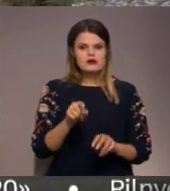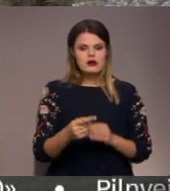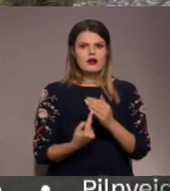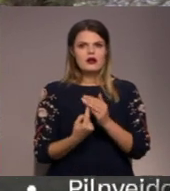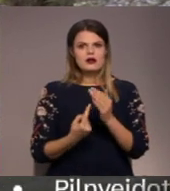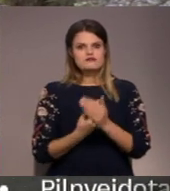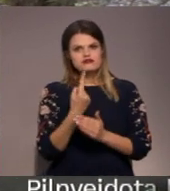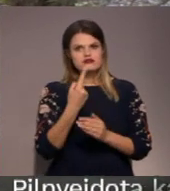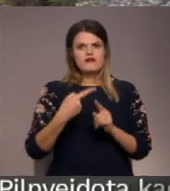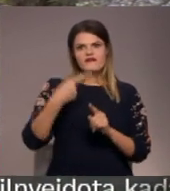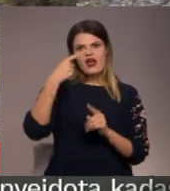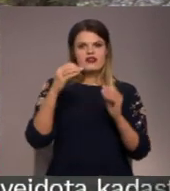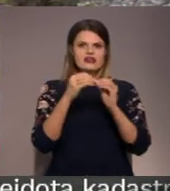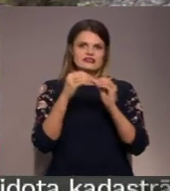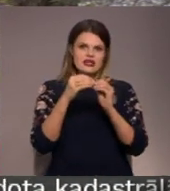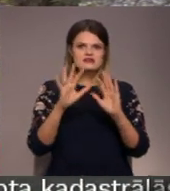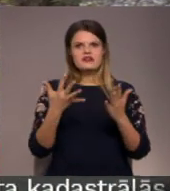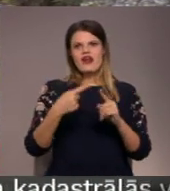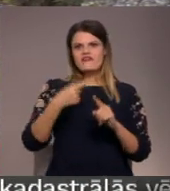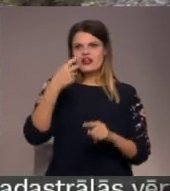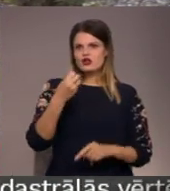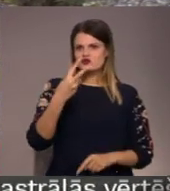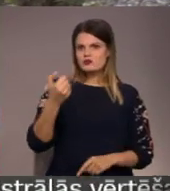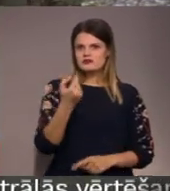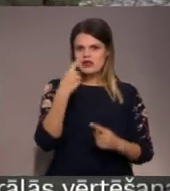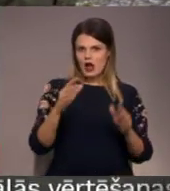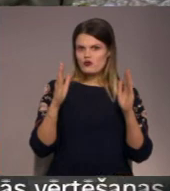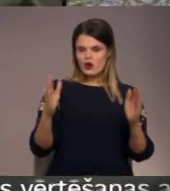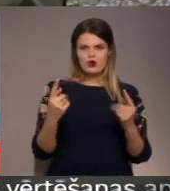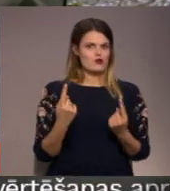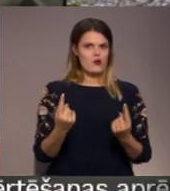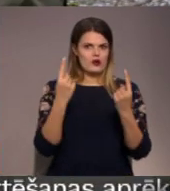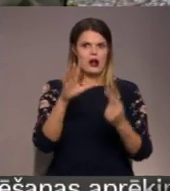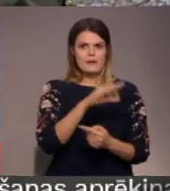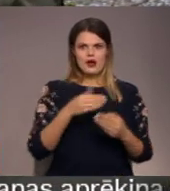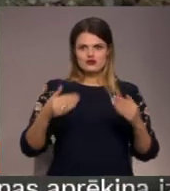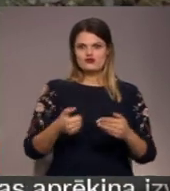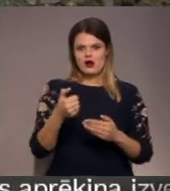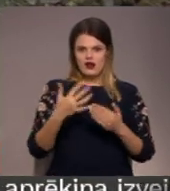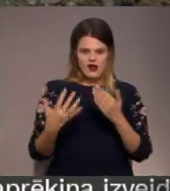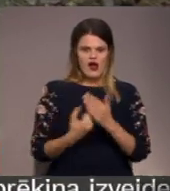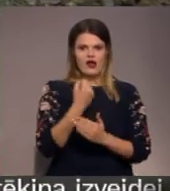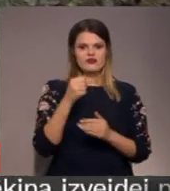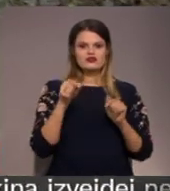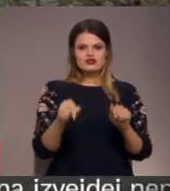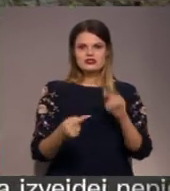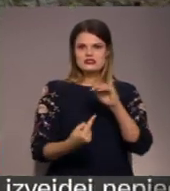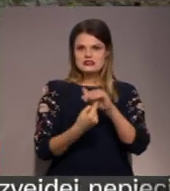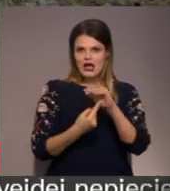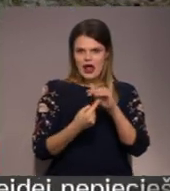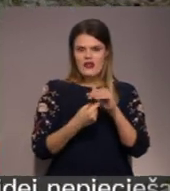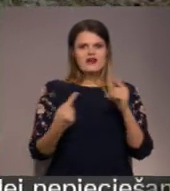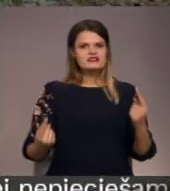pazarodēties arī tikai reizī 10-12 gadus. Ka tas ir unikāls retums, ka mēs šogad jau te atradām. Tovarīšu